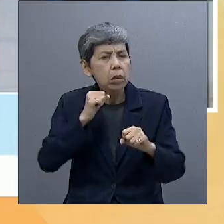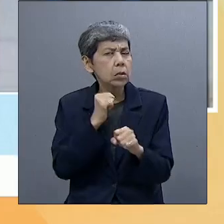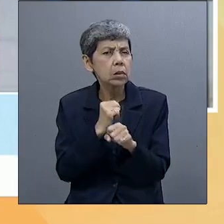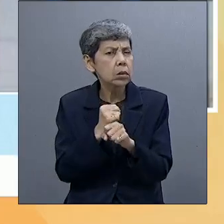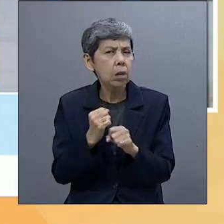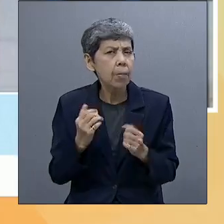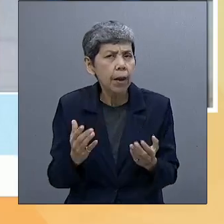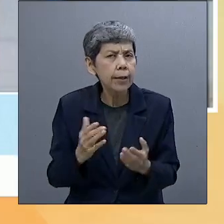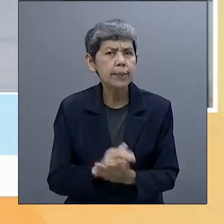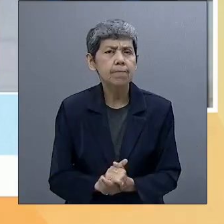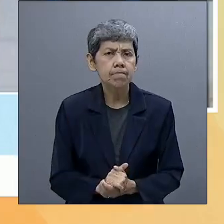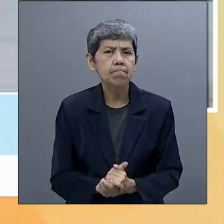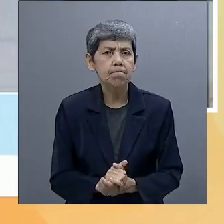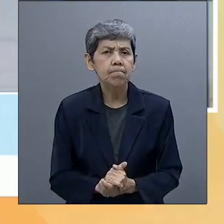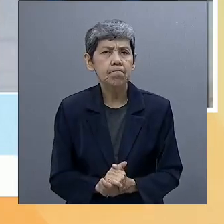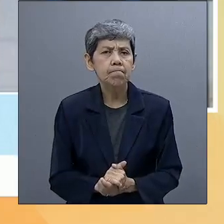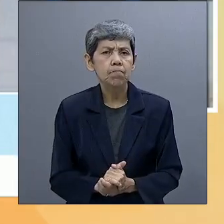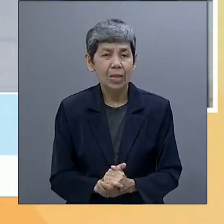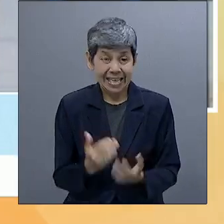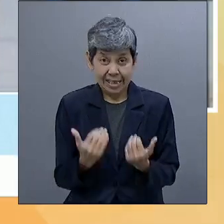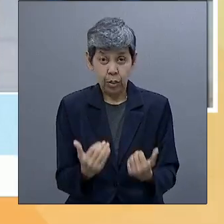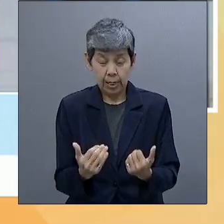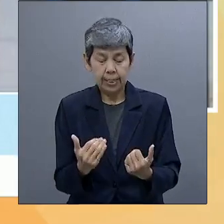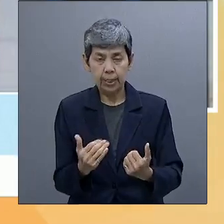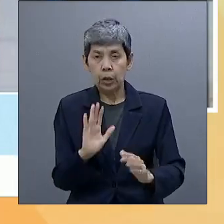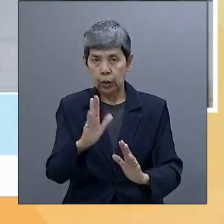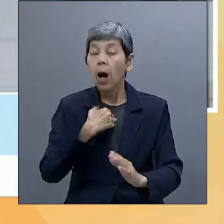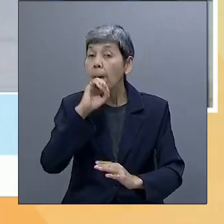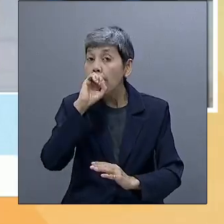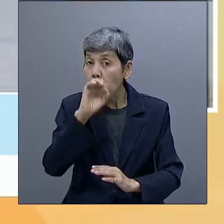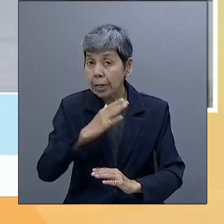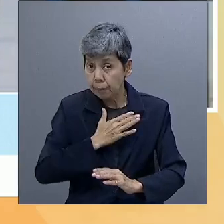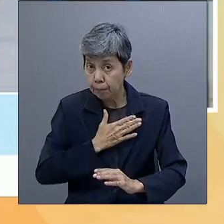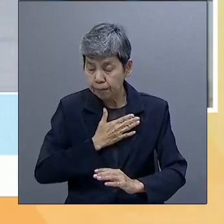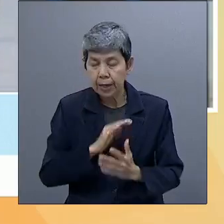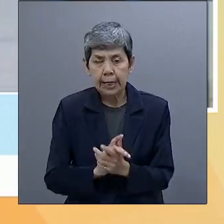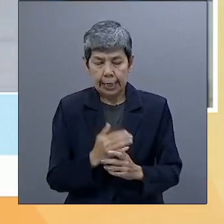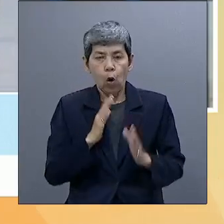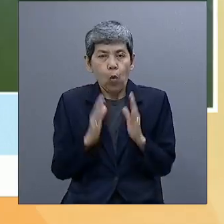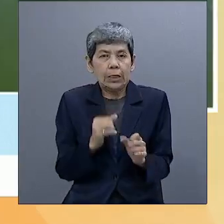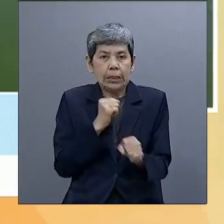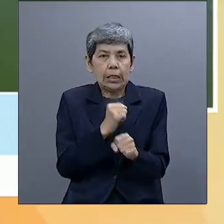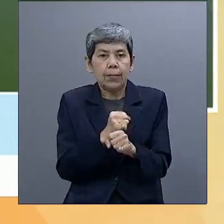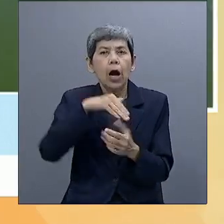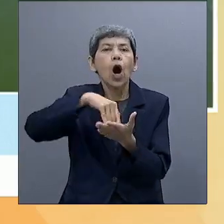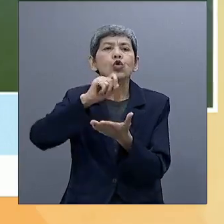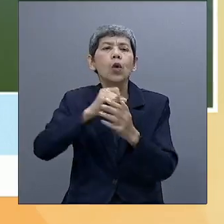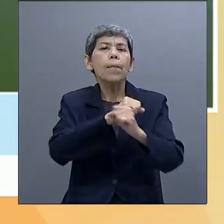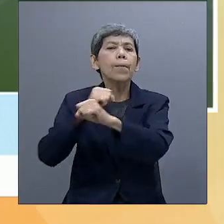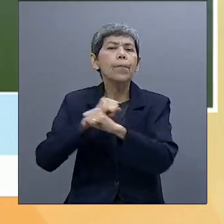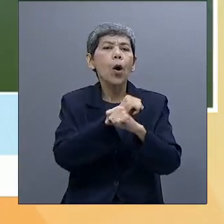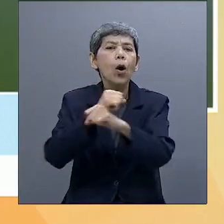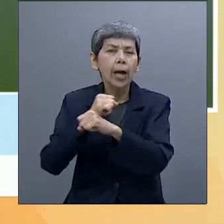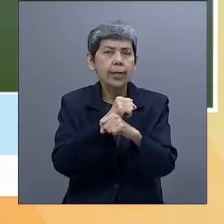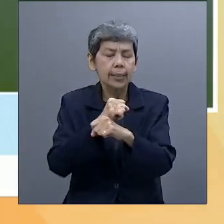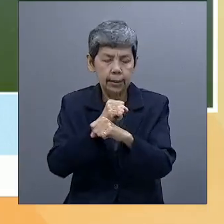ะ ตอนนี้ขอเรียนว่าเราได้นำเจ้าหน้าที่จากศูนย์ป้องกันและปราบปรามประมงน้ำจืด